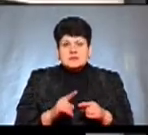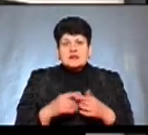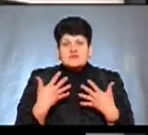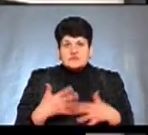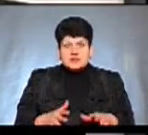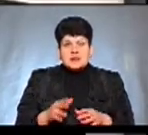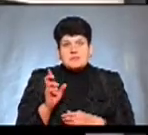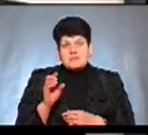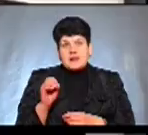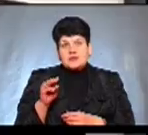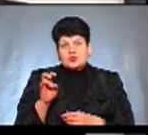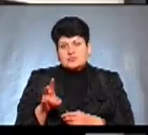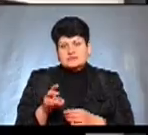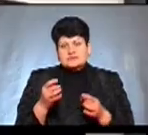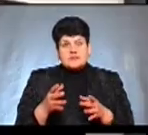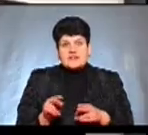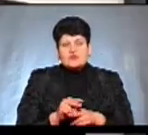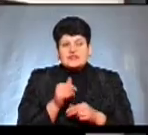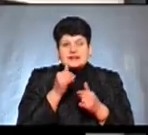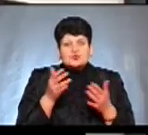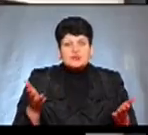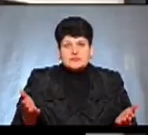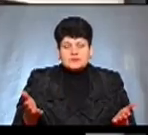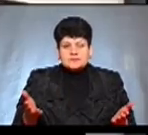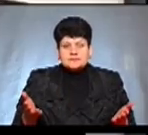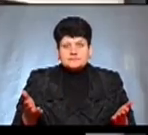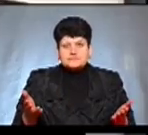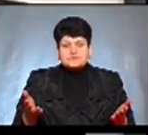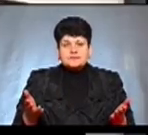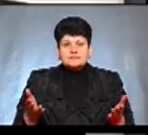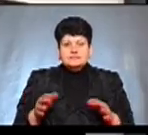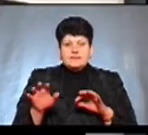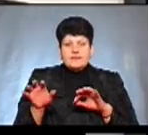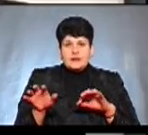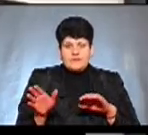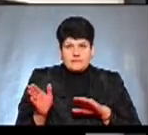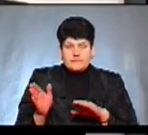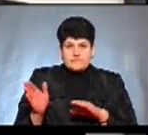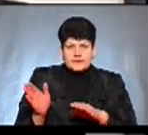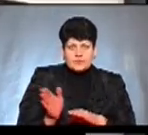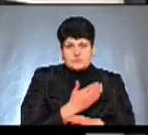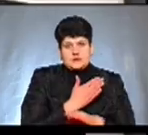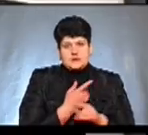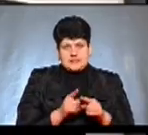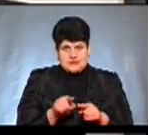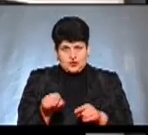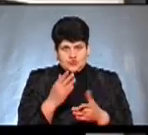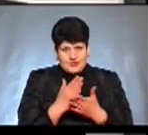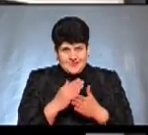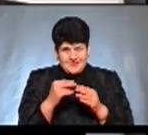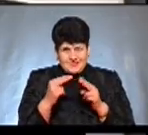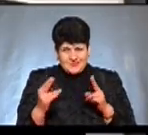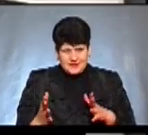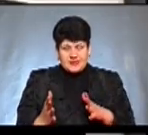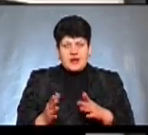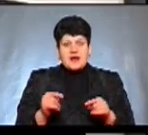кусок бетону. Відремонтувати неможливо. Демонтувати існуючі конструкції і відновити в тих самих межах той